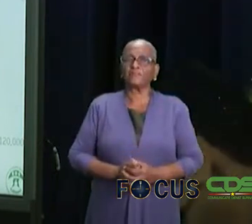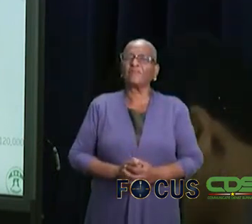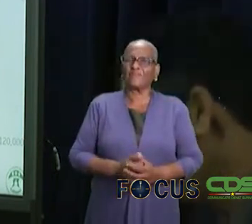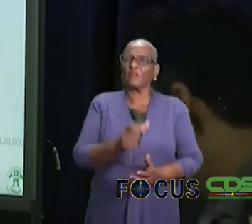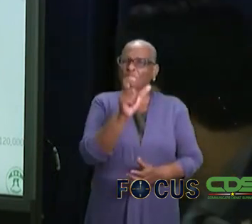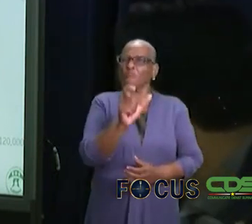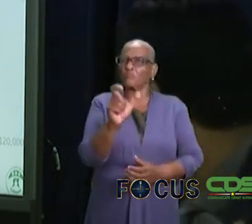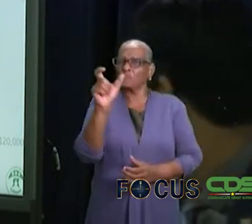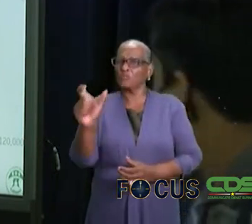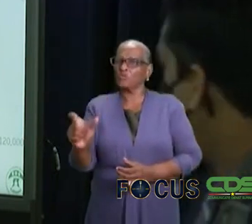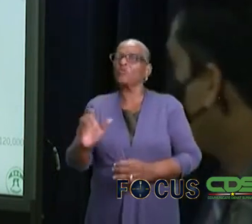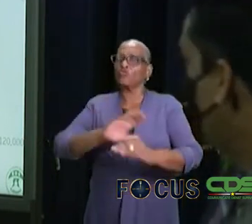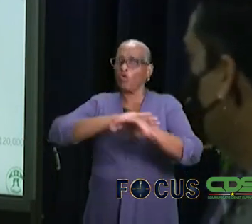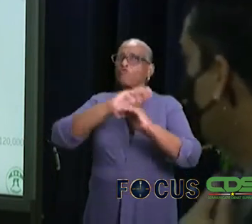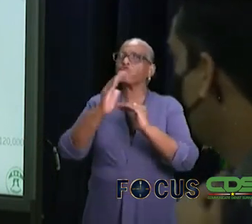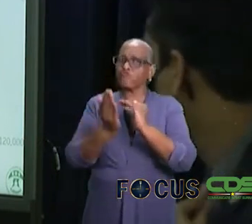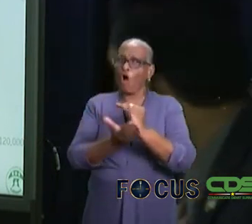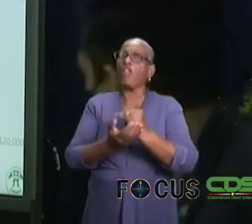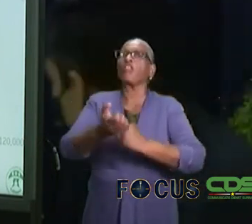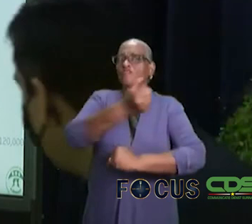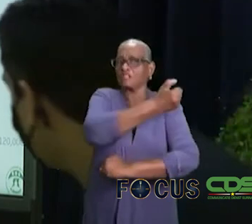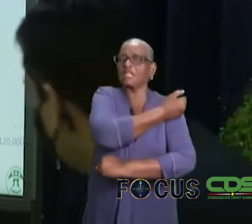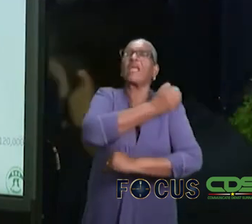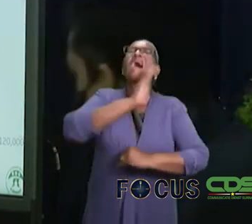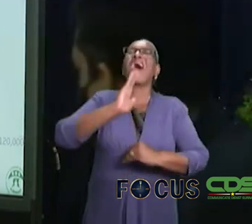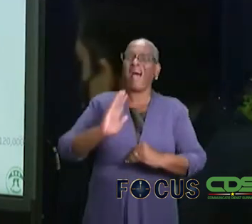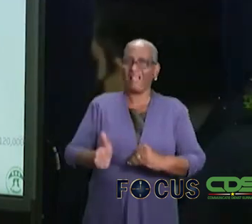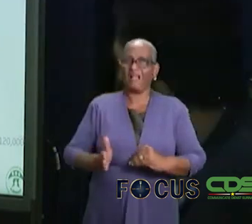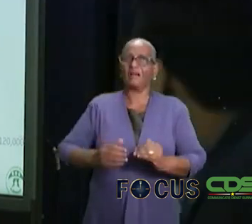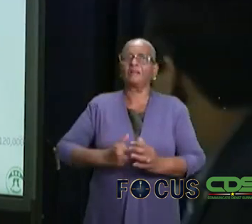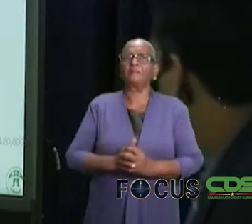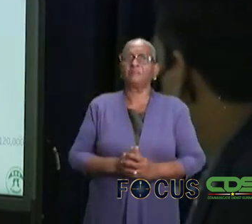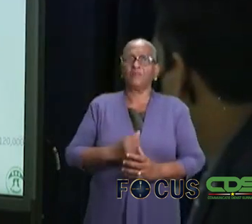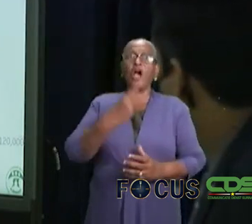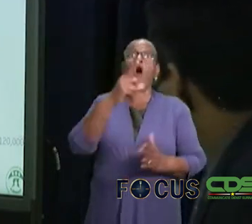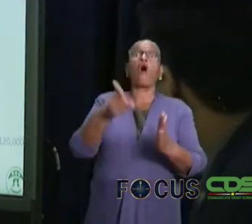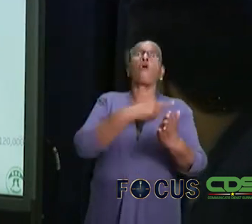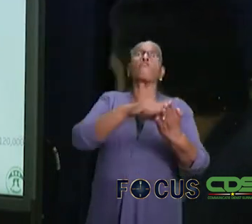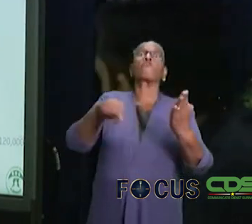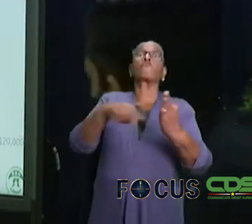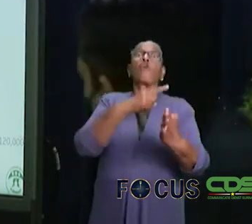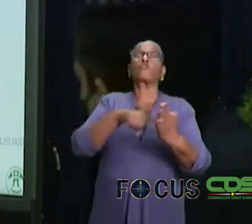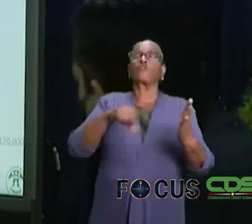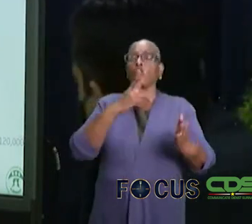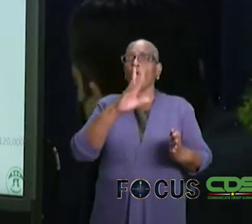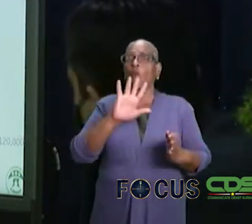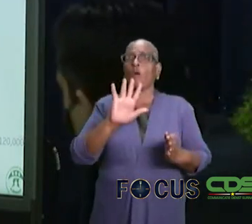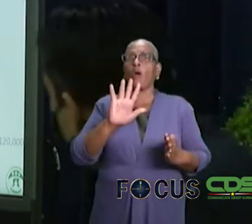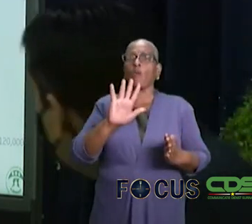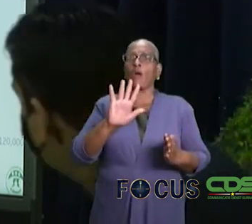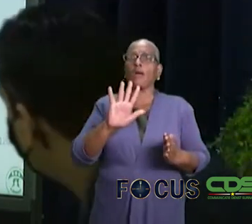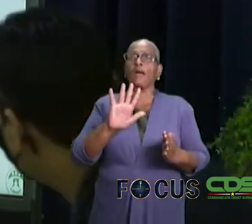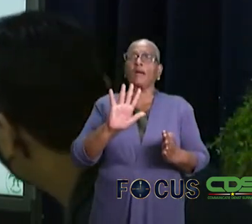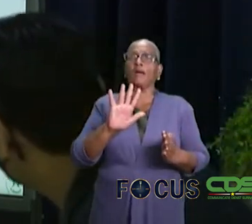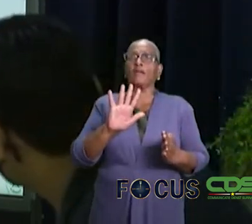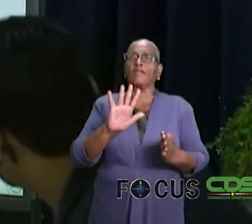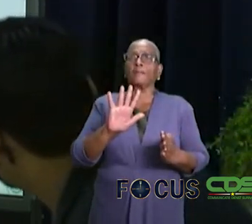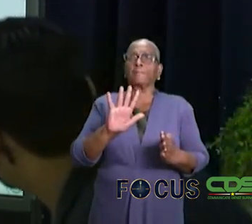Aantal personen volledig gevaccineerd. Maar dit is verkeerd, want ik zie dat het omgekeerd is gezet. Het moet zijn juist.